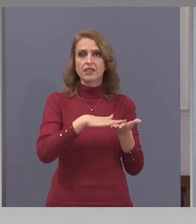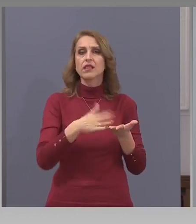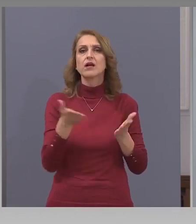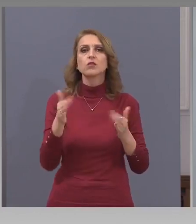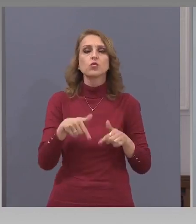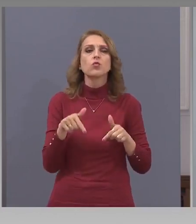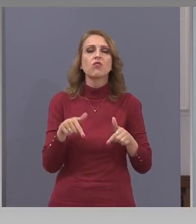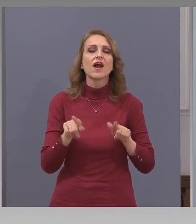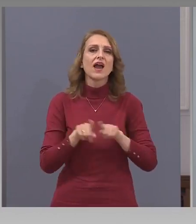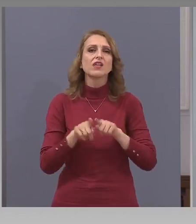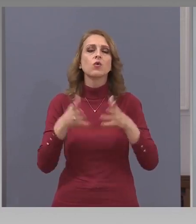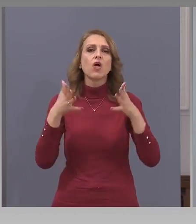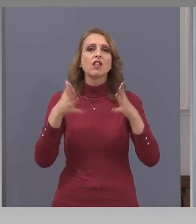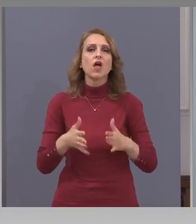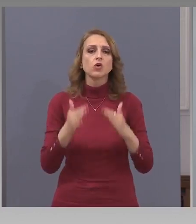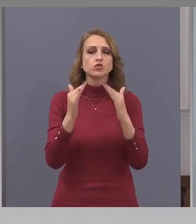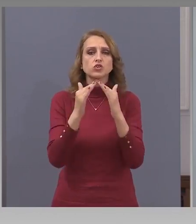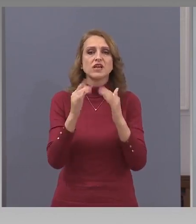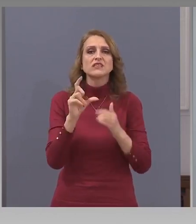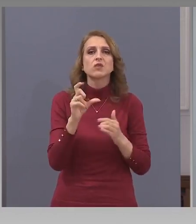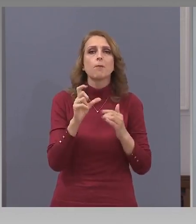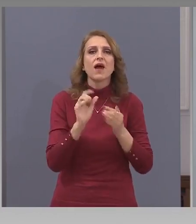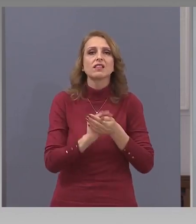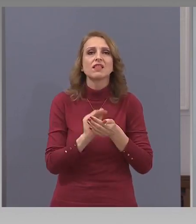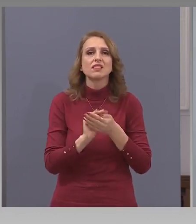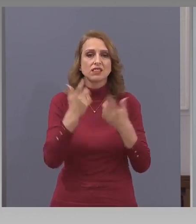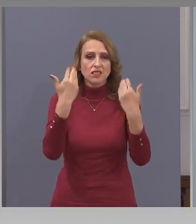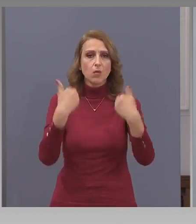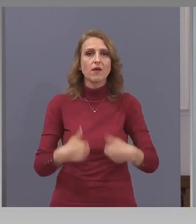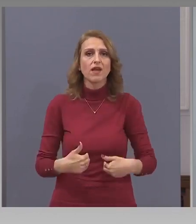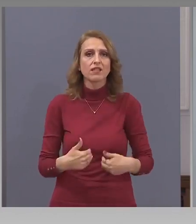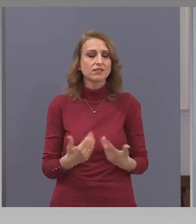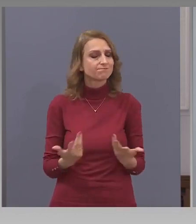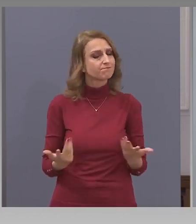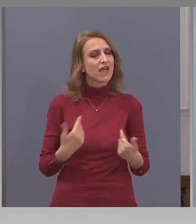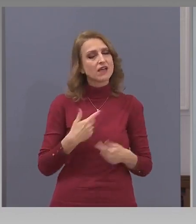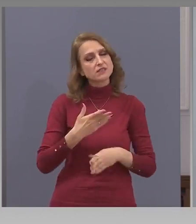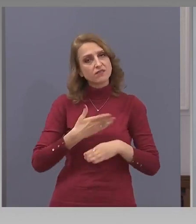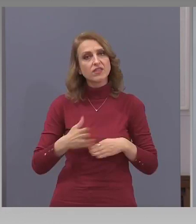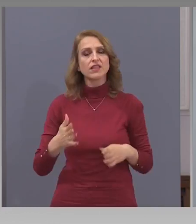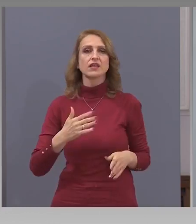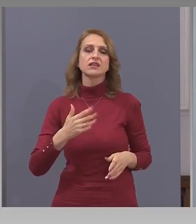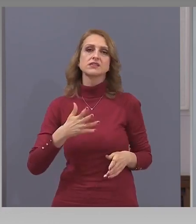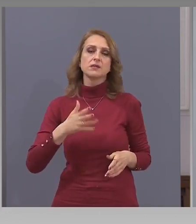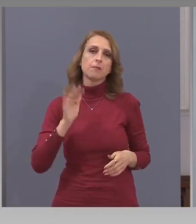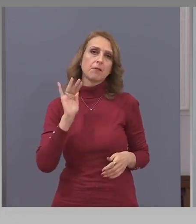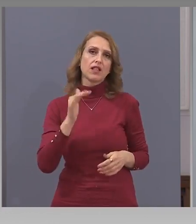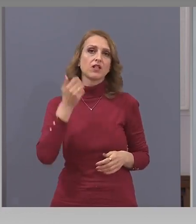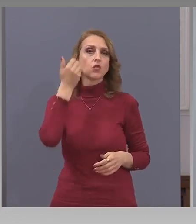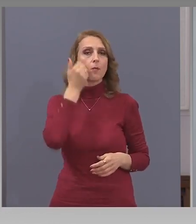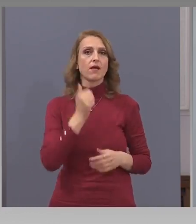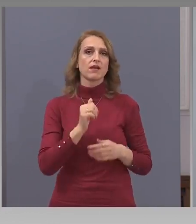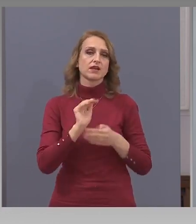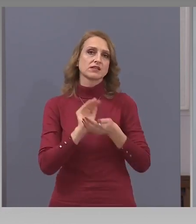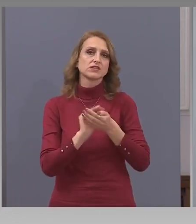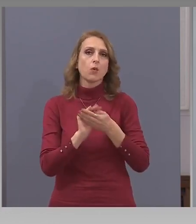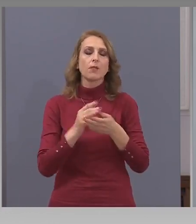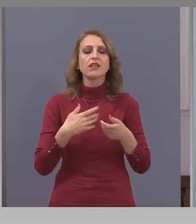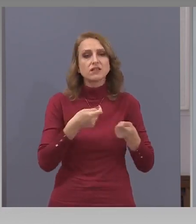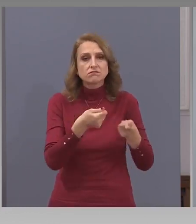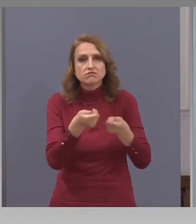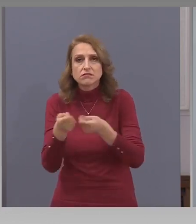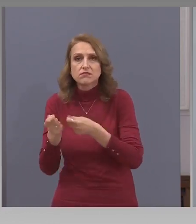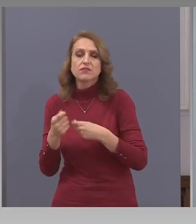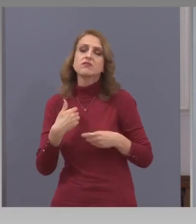Аз съм бил винаги добър стопанин. И ако има нещо добро направено, е направено по време на нашето управление. И ще продължа